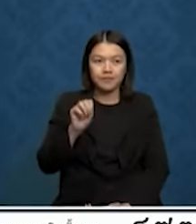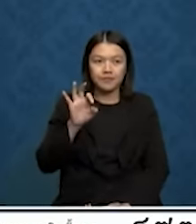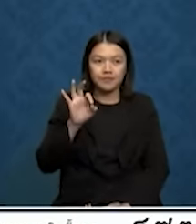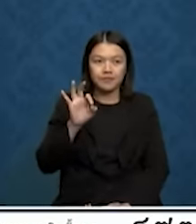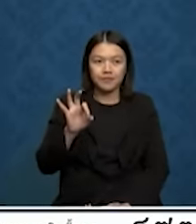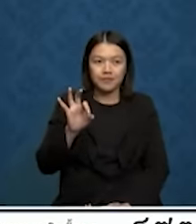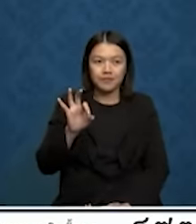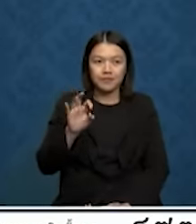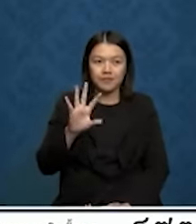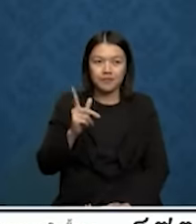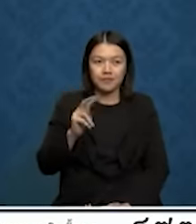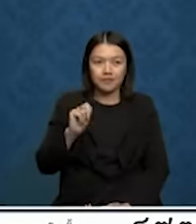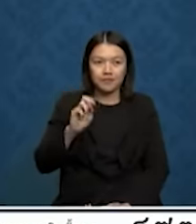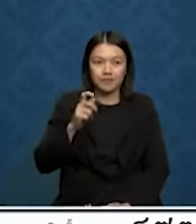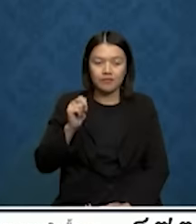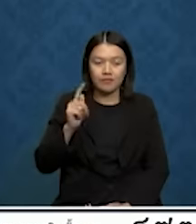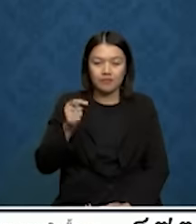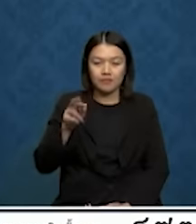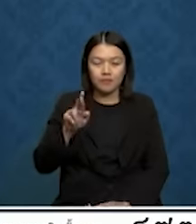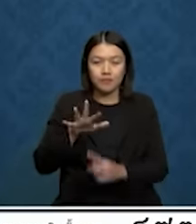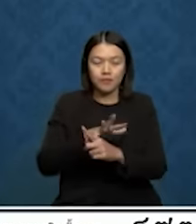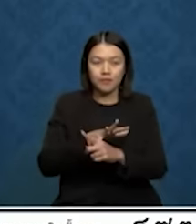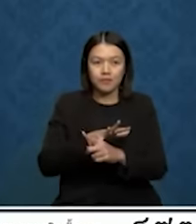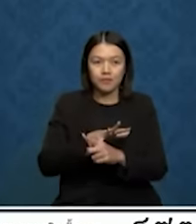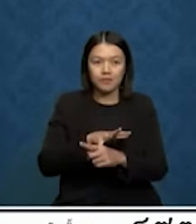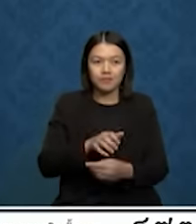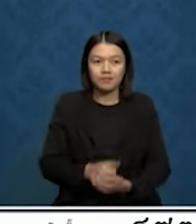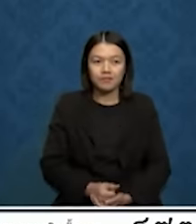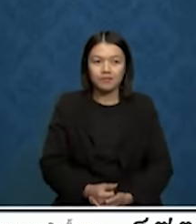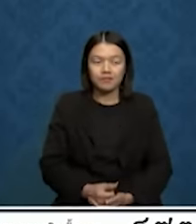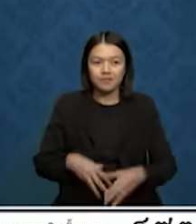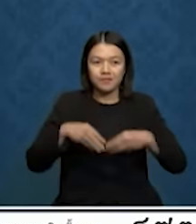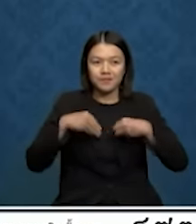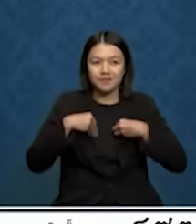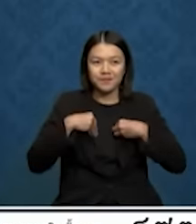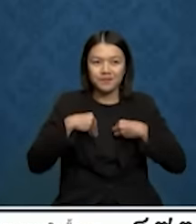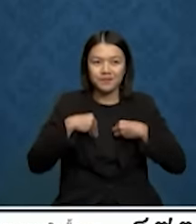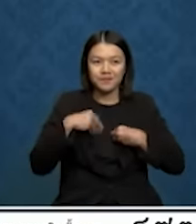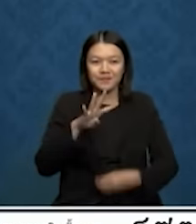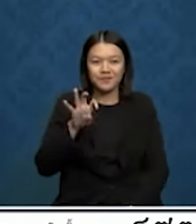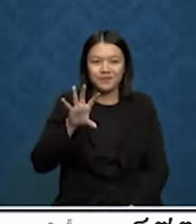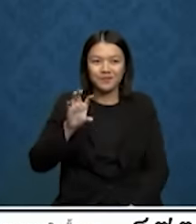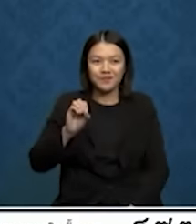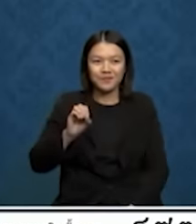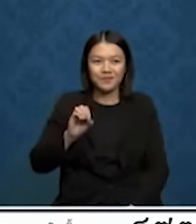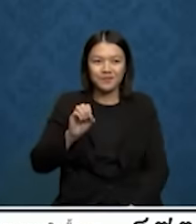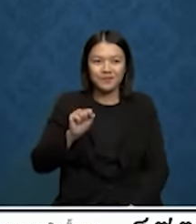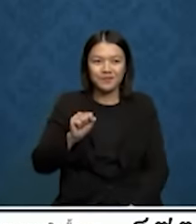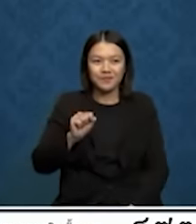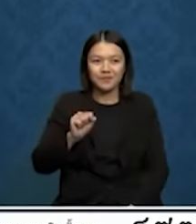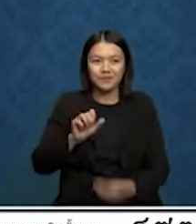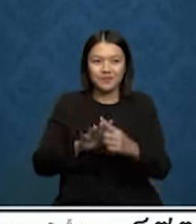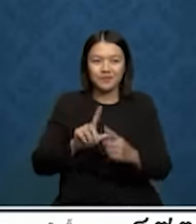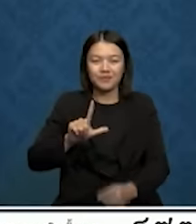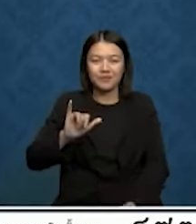449นายชนินรุ่งธนเกียรติ เห็นชอบครับ 450นายสุไลมาน